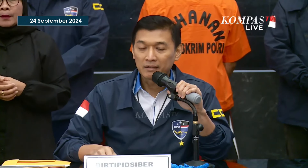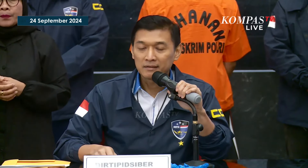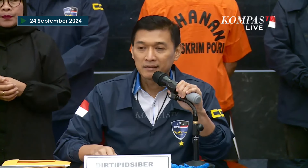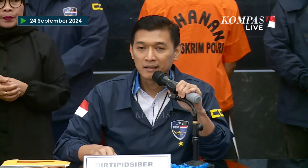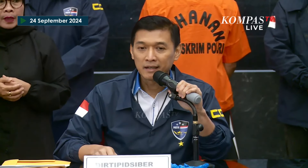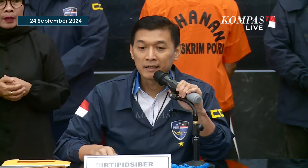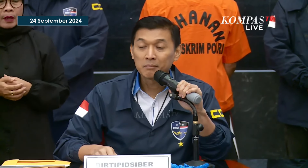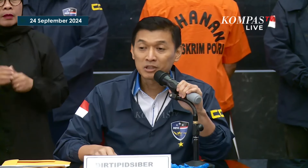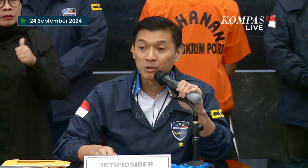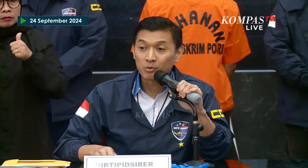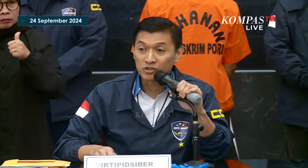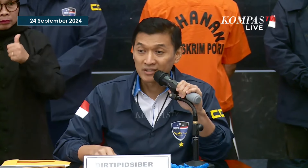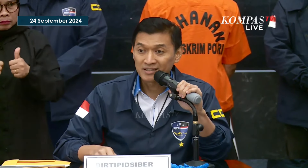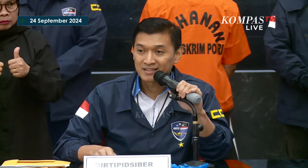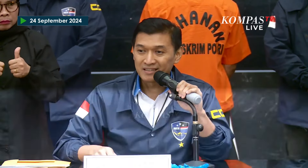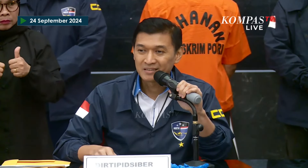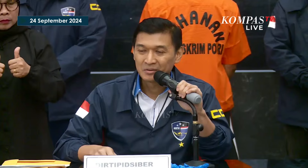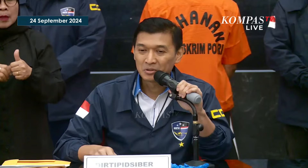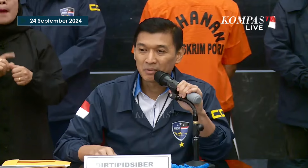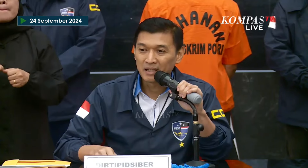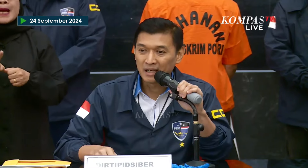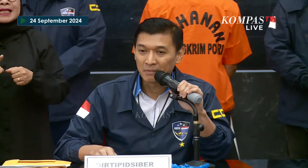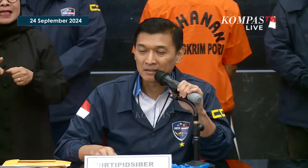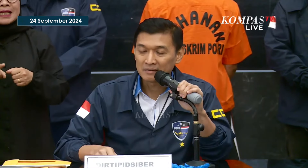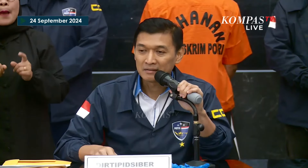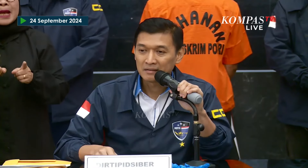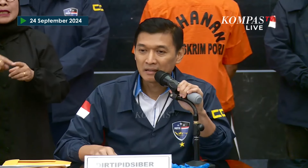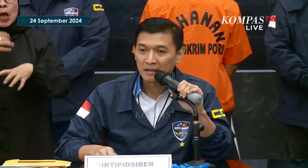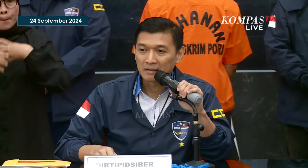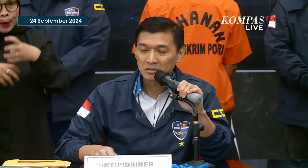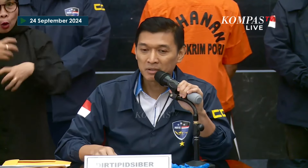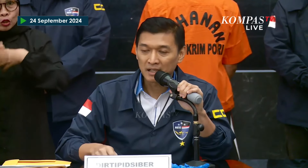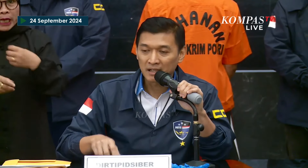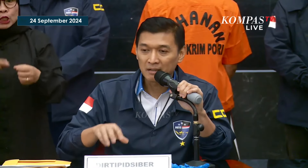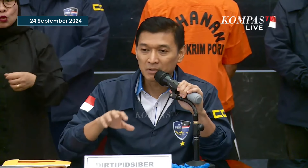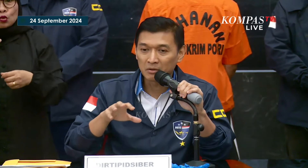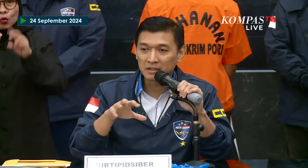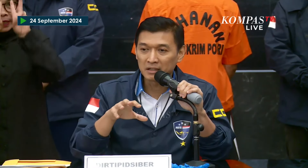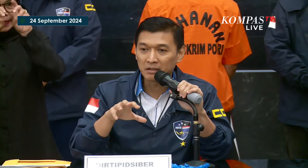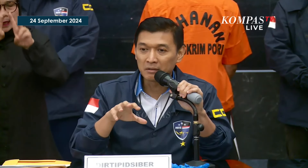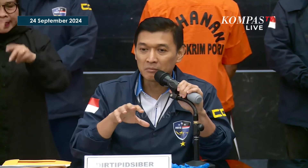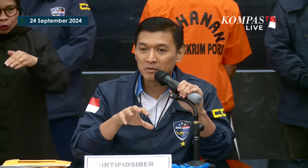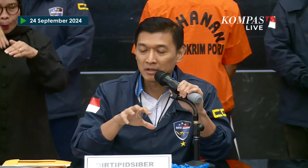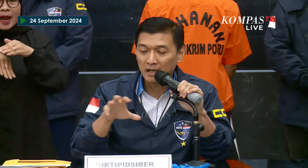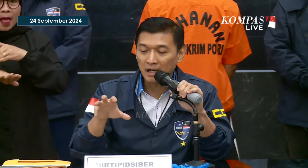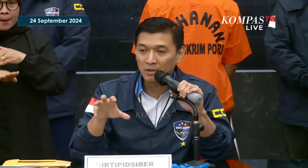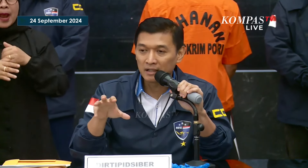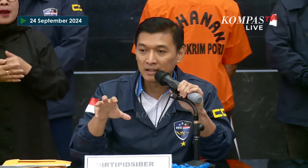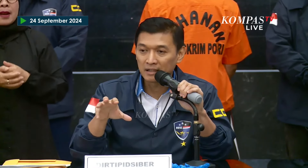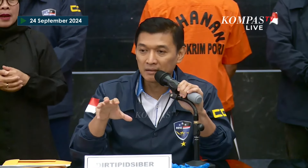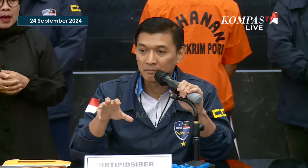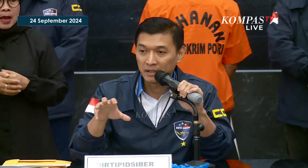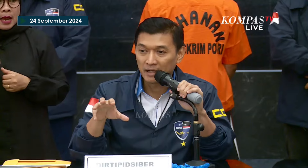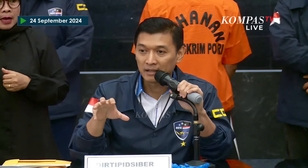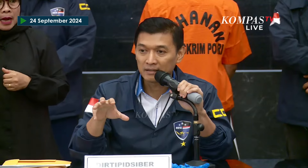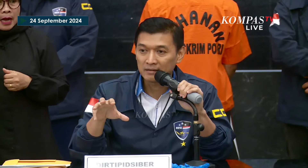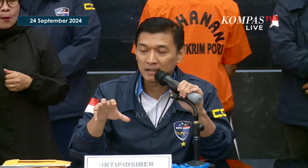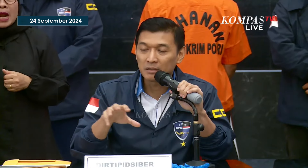Jadi memang ini masih berproses untuk pendalaman, sementara baru kita ketahui awalnya